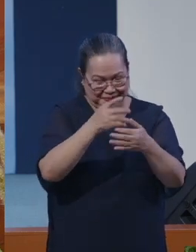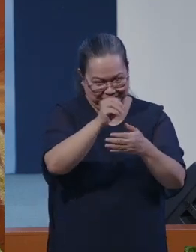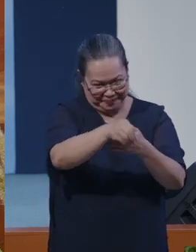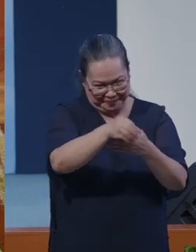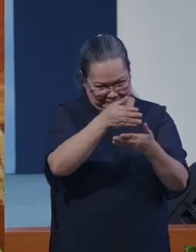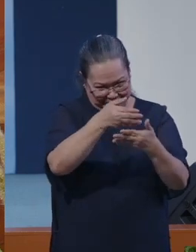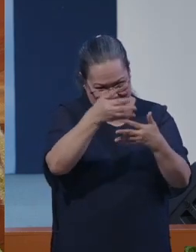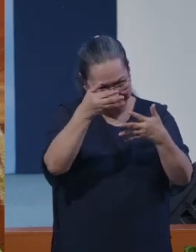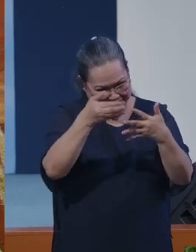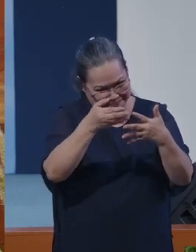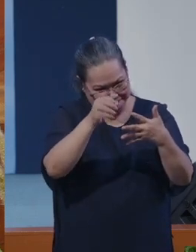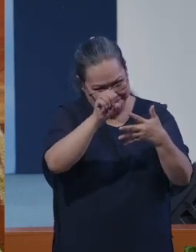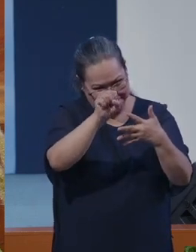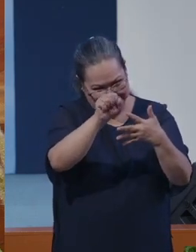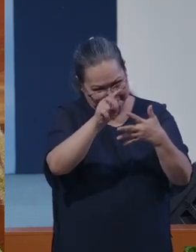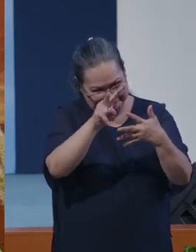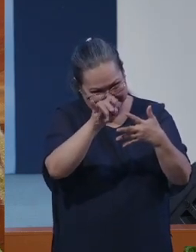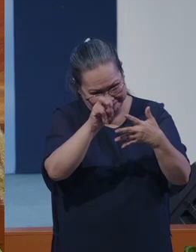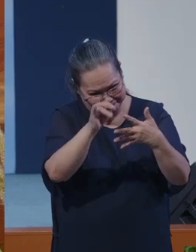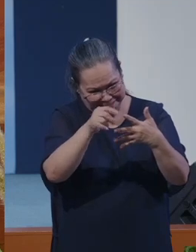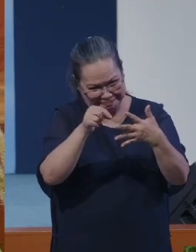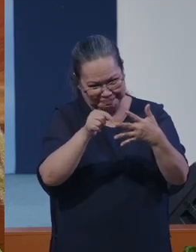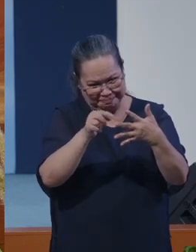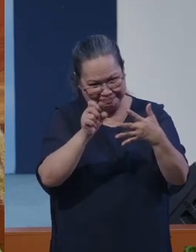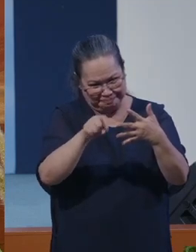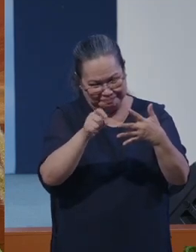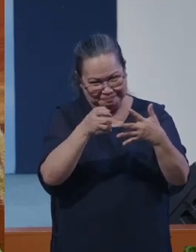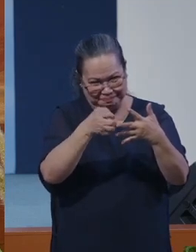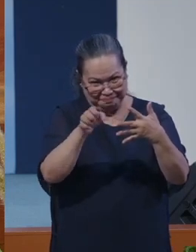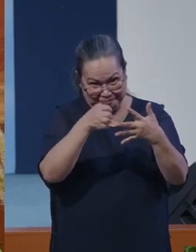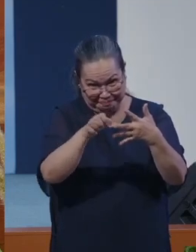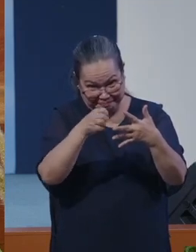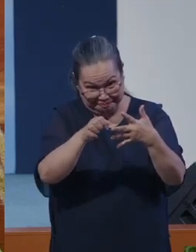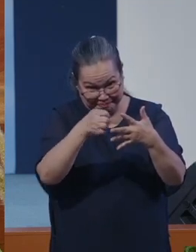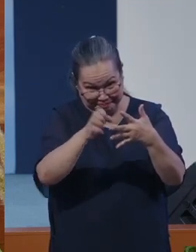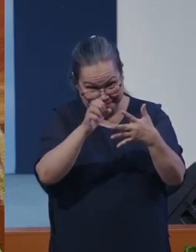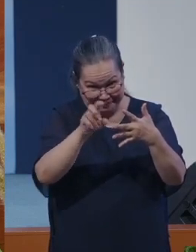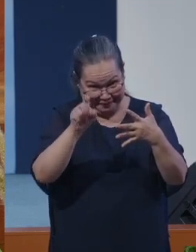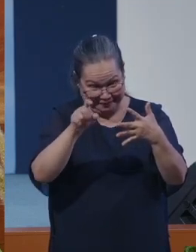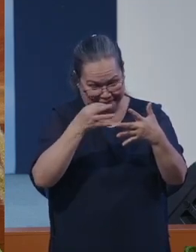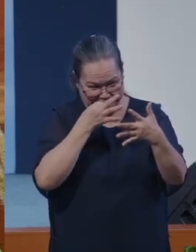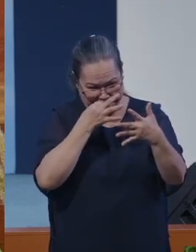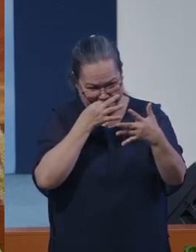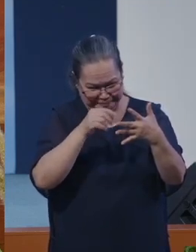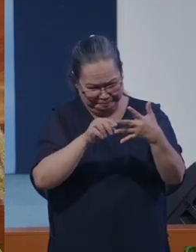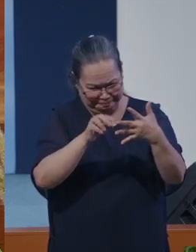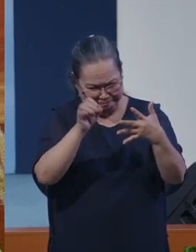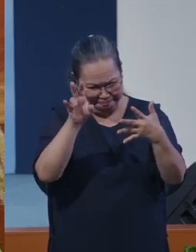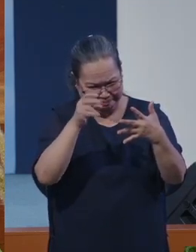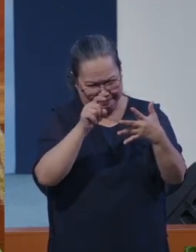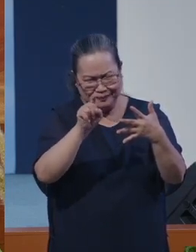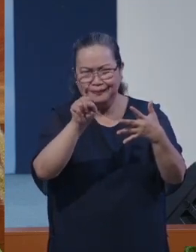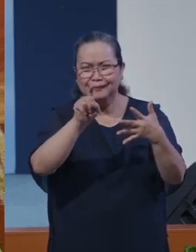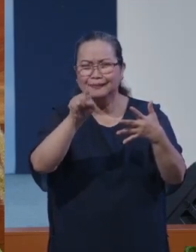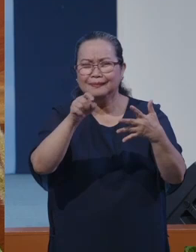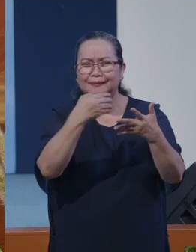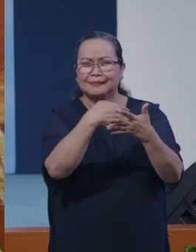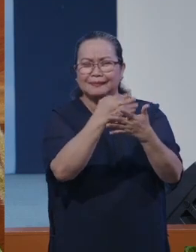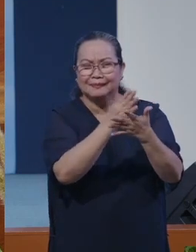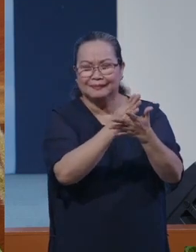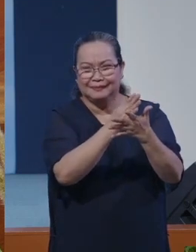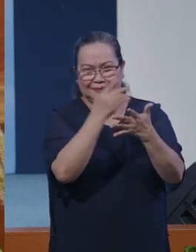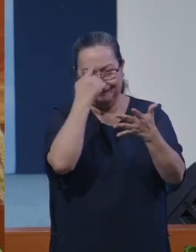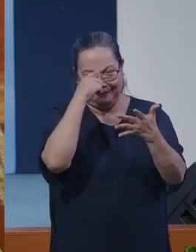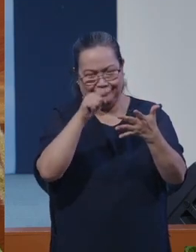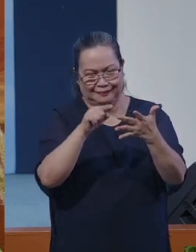Tapos iba-budget niyo yung inyong must expenses, yung living within your means. Ano ba ang kailangan ko i-budget? Para